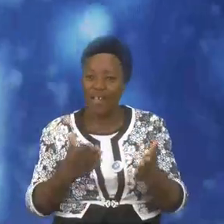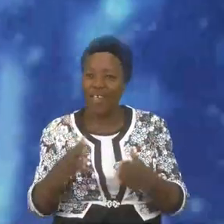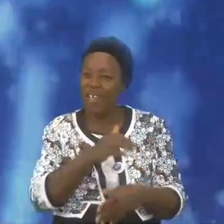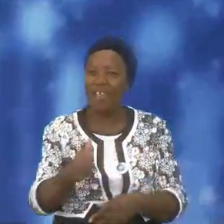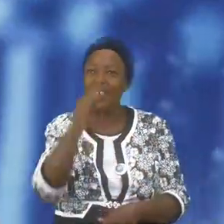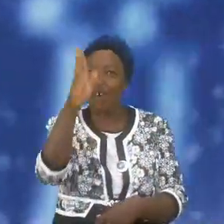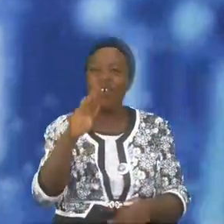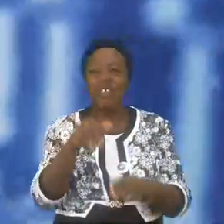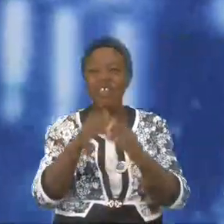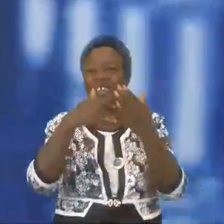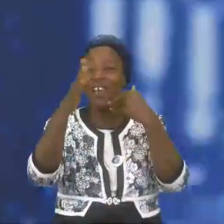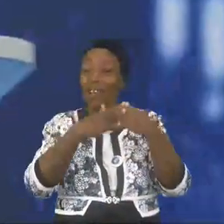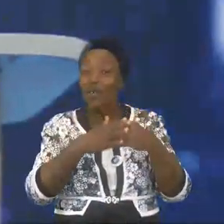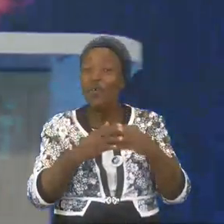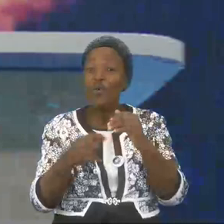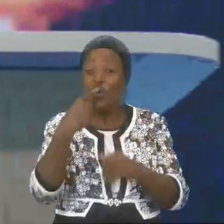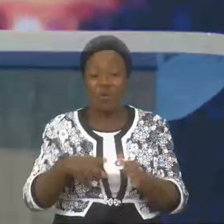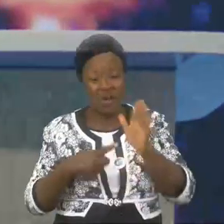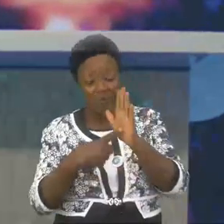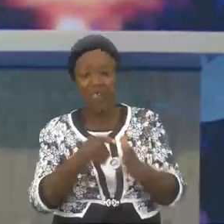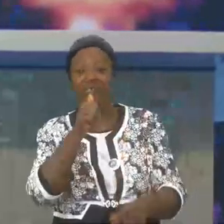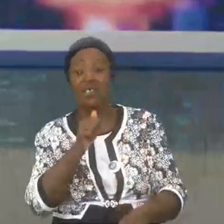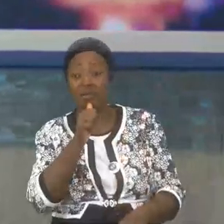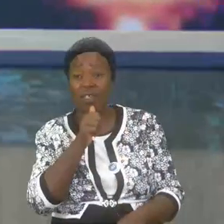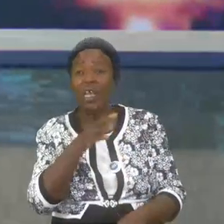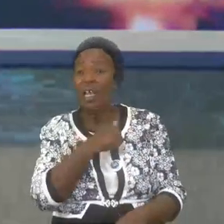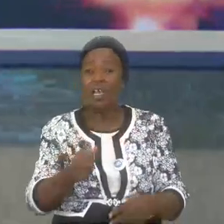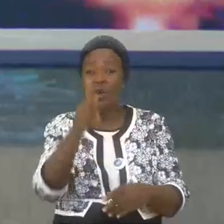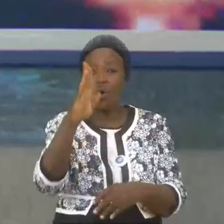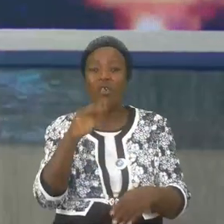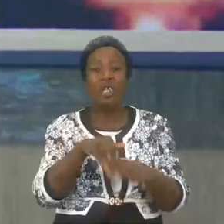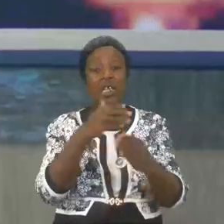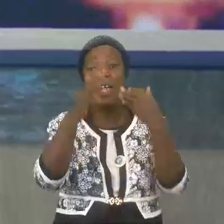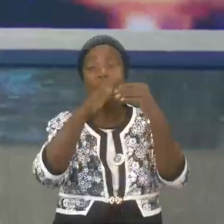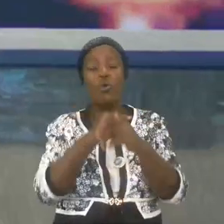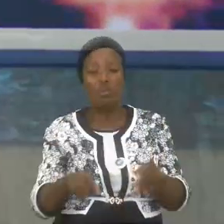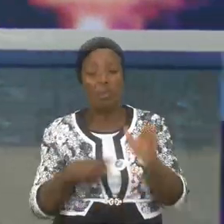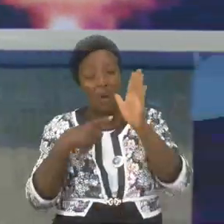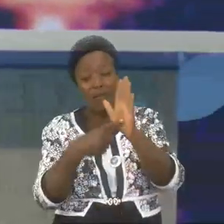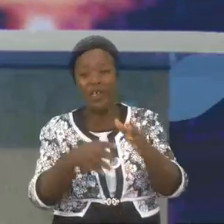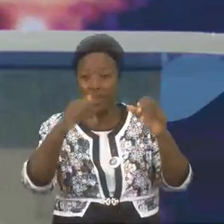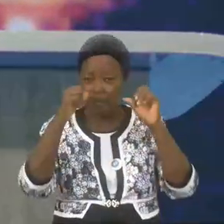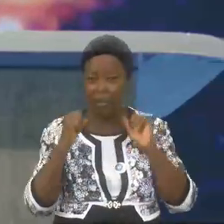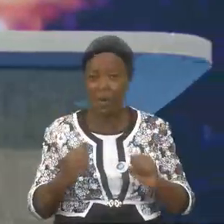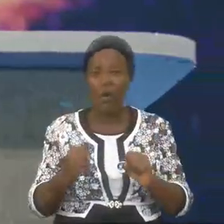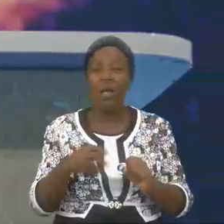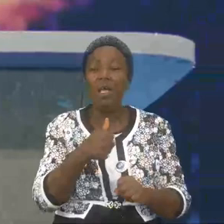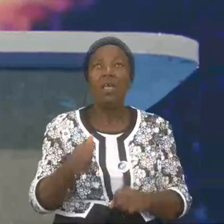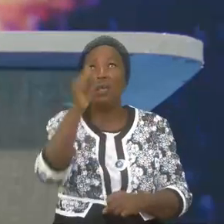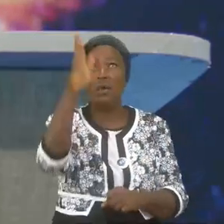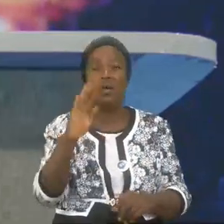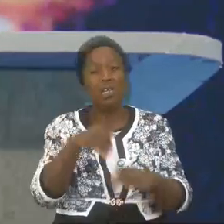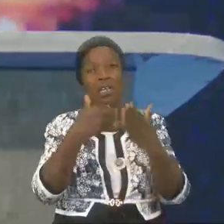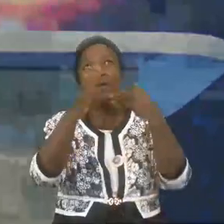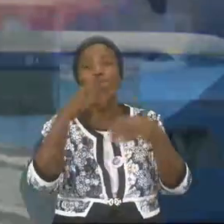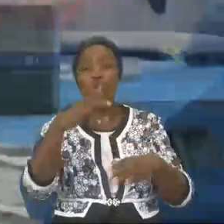un Dieu dans les cieux qui révèle les secrets. Il y a un Dieu dans les cieux qui manifeste la puissance. Il y a un Dieu au